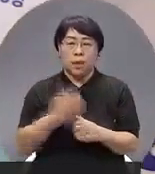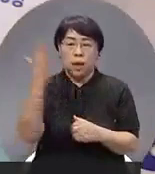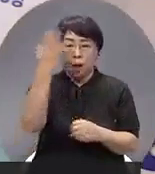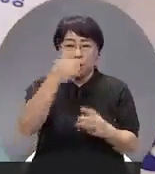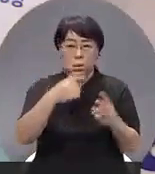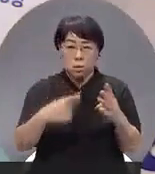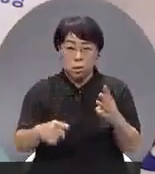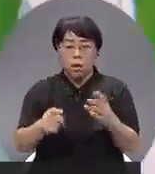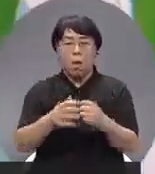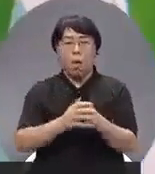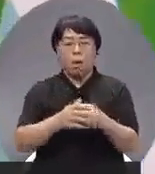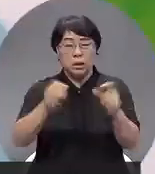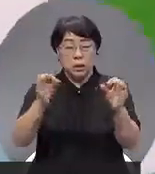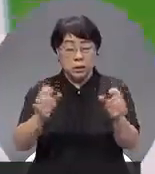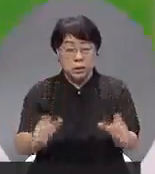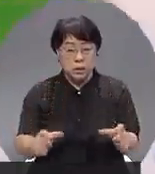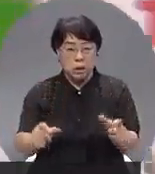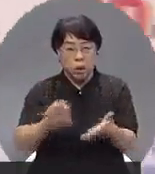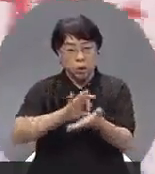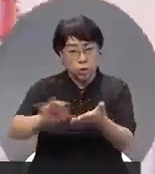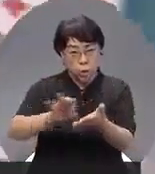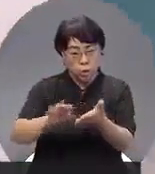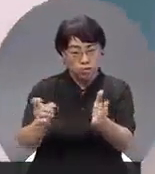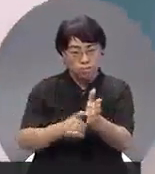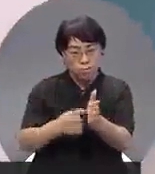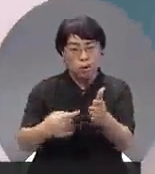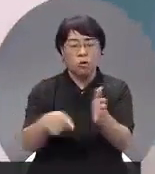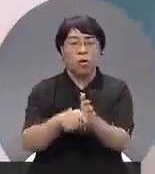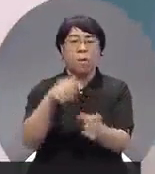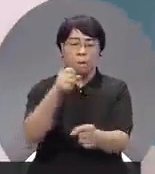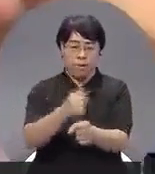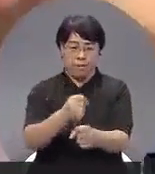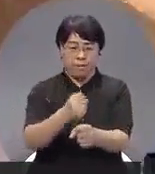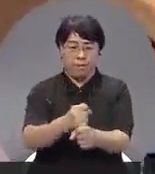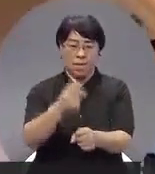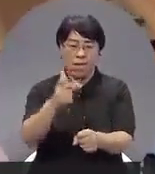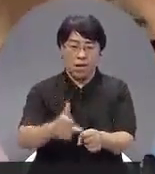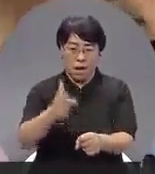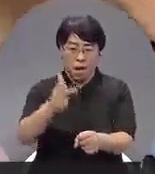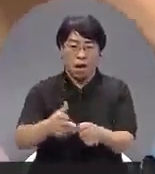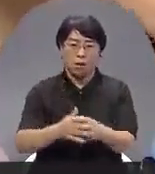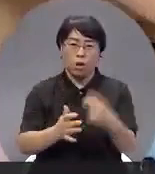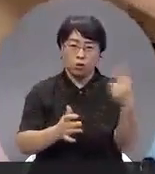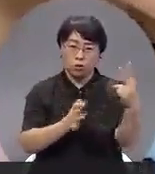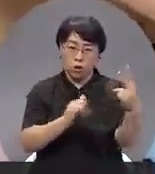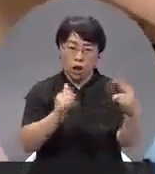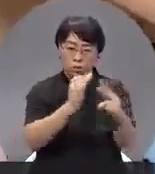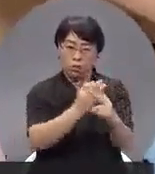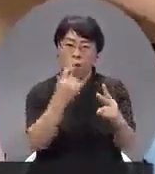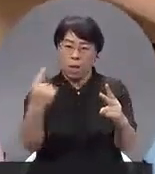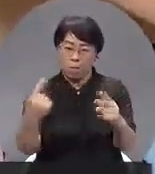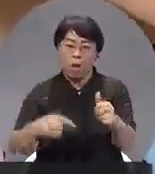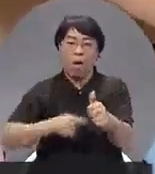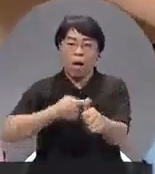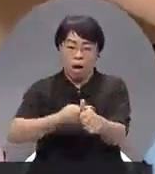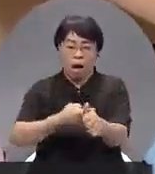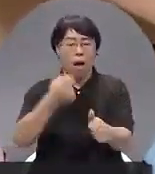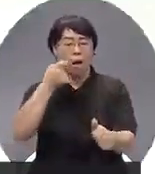청주시가 지역 소비 촉진을 위해 발행한 지역화폐 청주페이. 청주 시민 2명 중 1명이 가입할 정도로